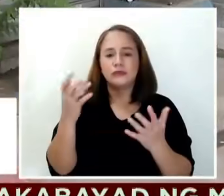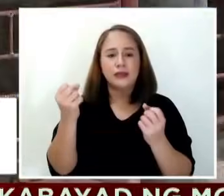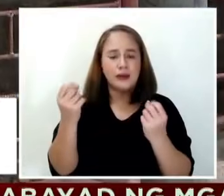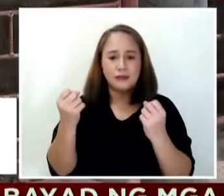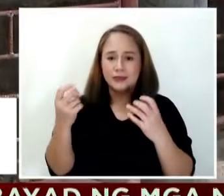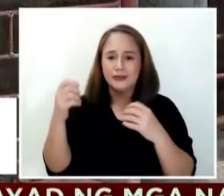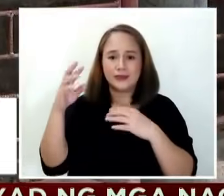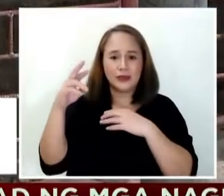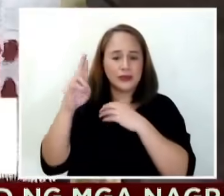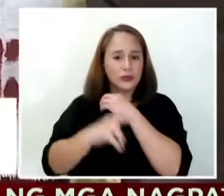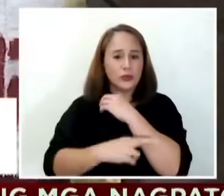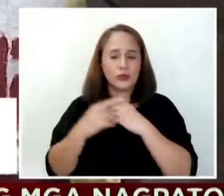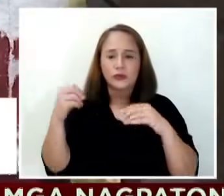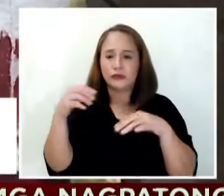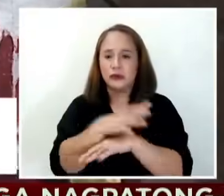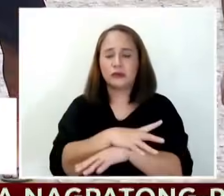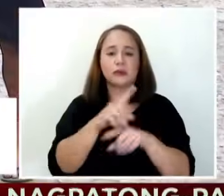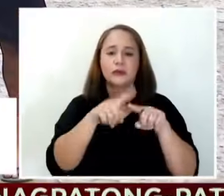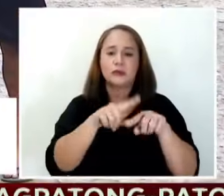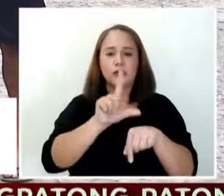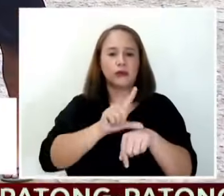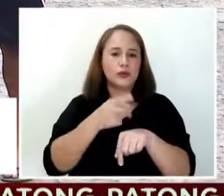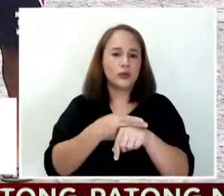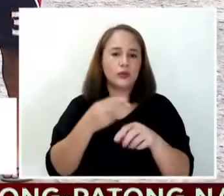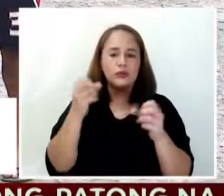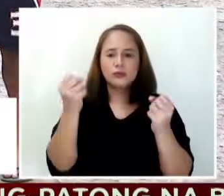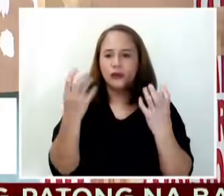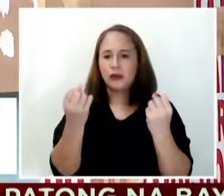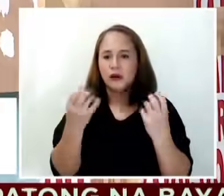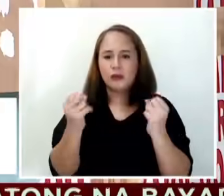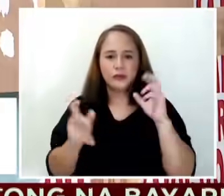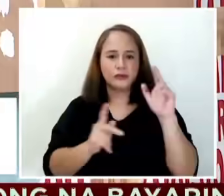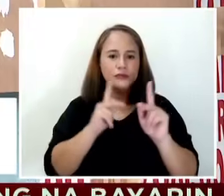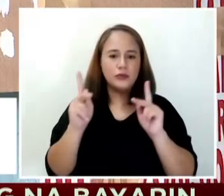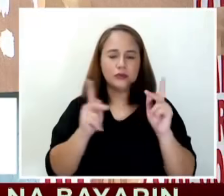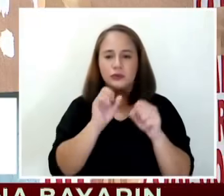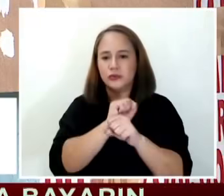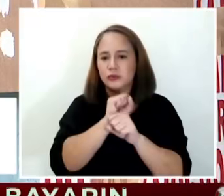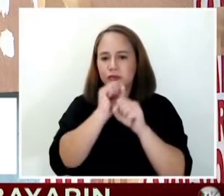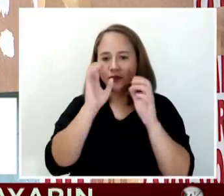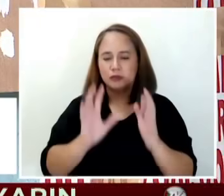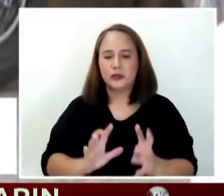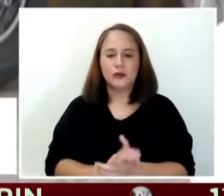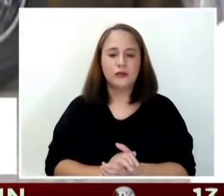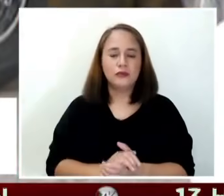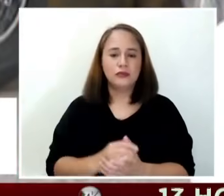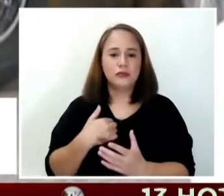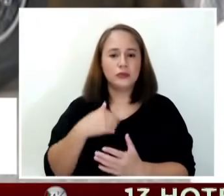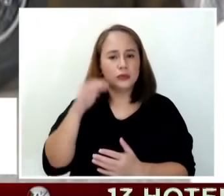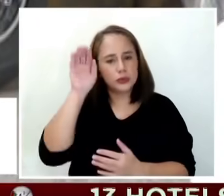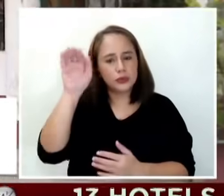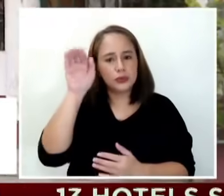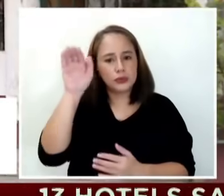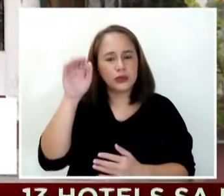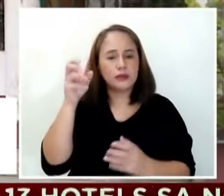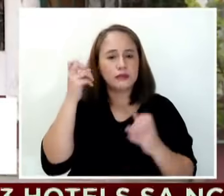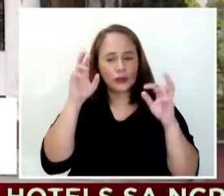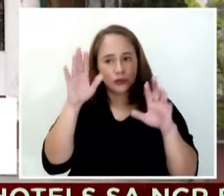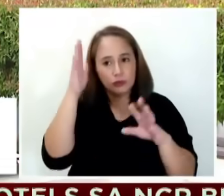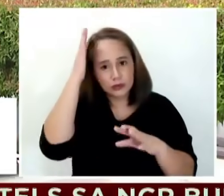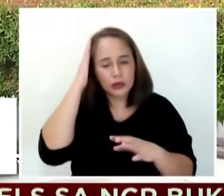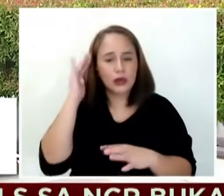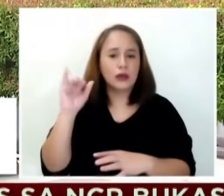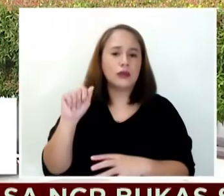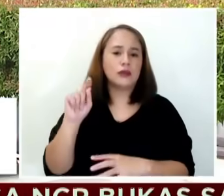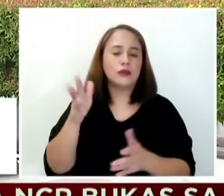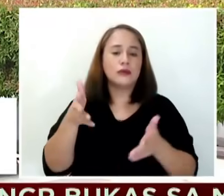nakasalalay dito ang kabuhayan ng libu-libong resort workers. Umaapila si Mayor Chipeco sa IATF na